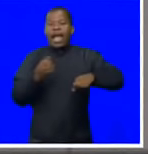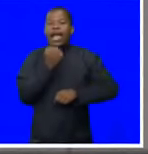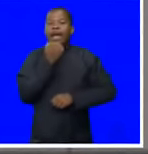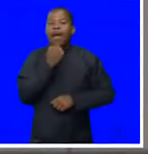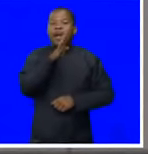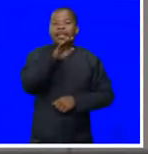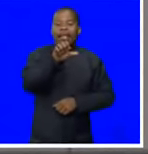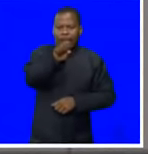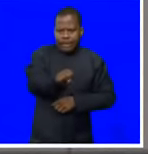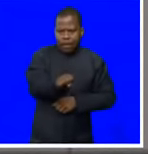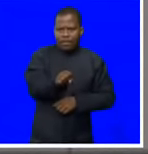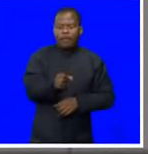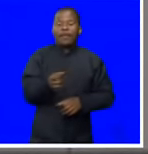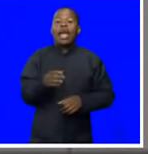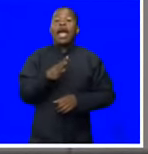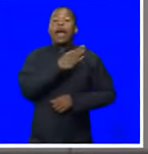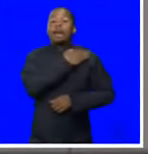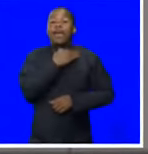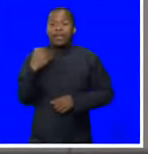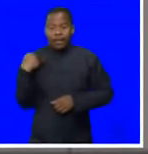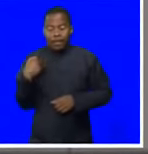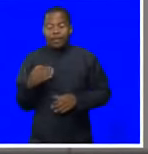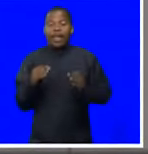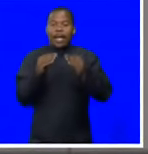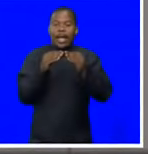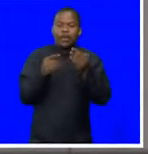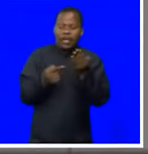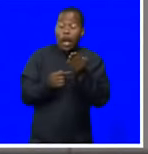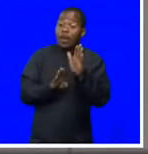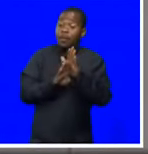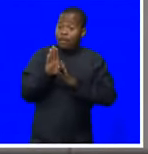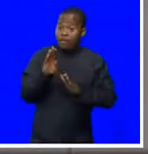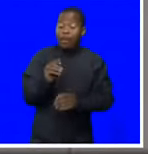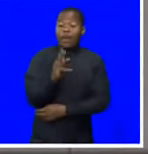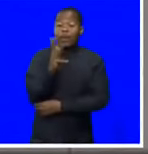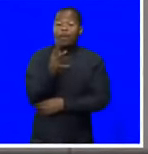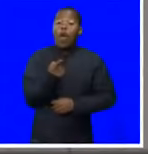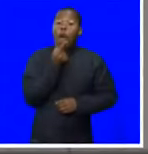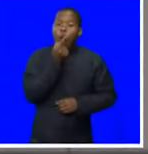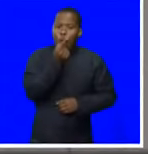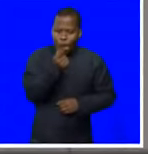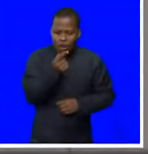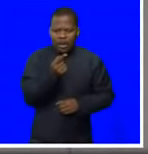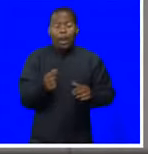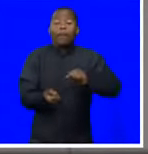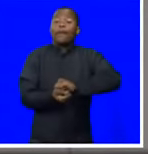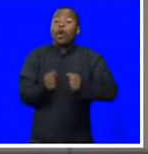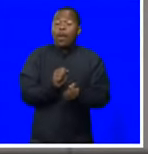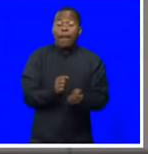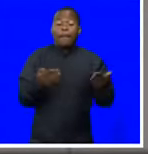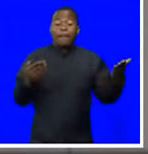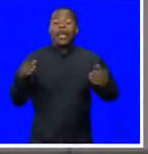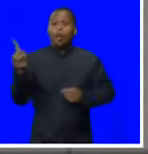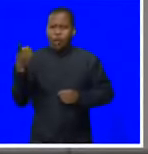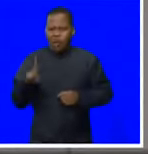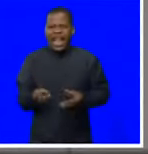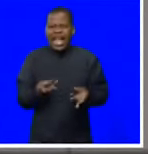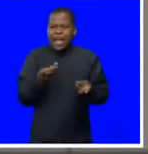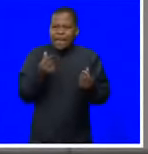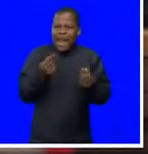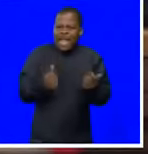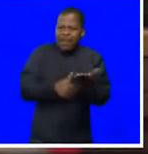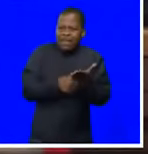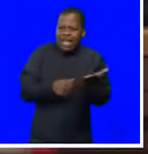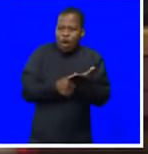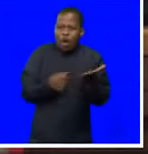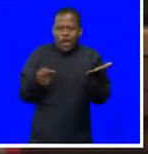yalelitiko umfana nenkosi Simelane esandvulelweni sayo ivetile endlini ukuthi lelitiko solo liyachubeka liba netinkinga tekubhadala kwemali yemthelo